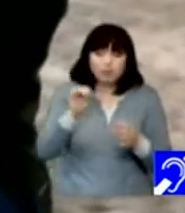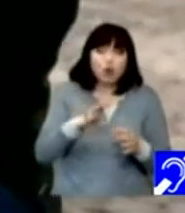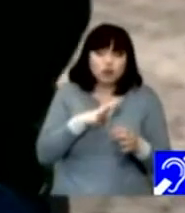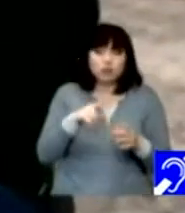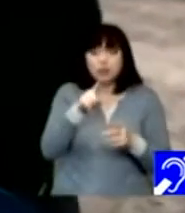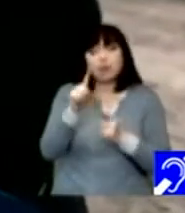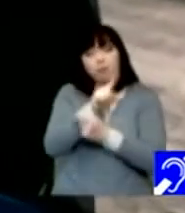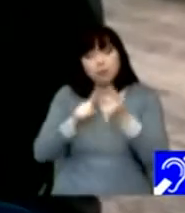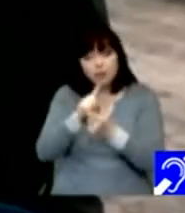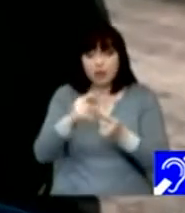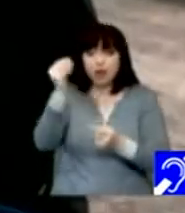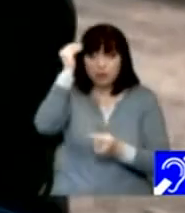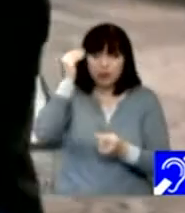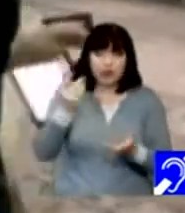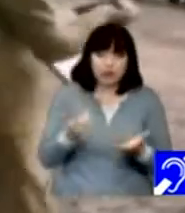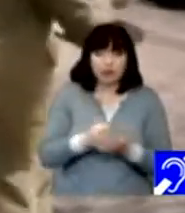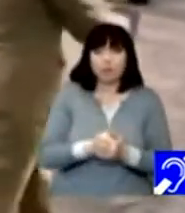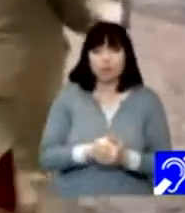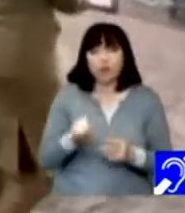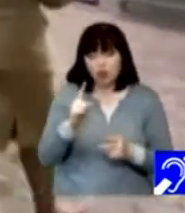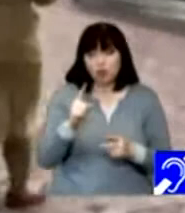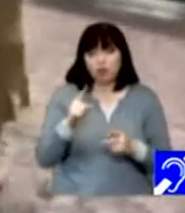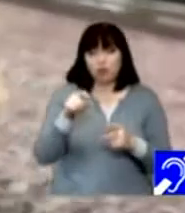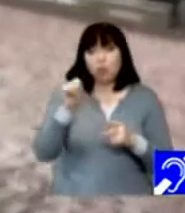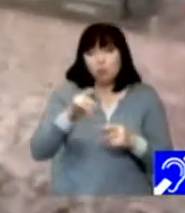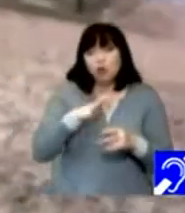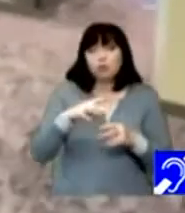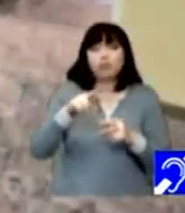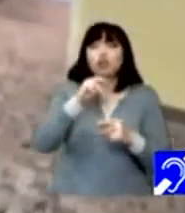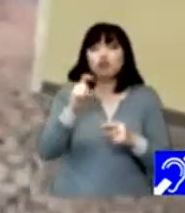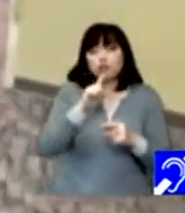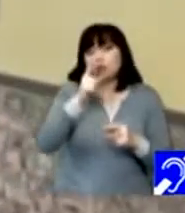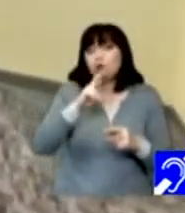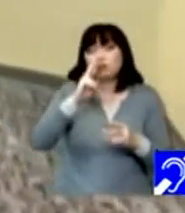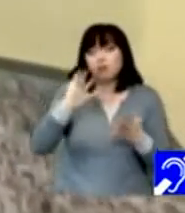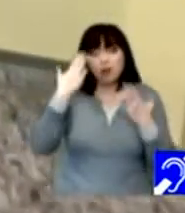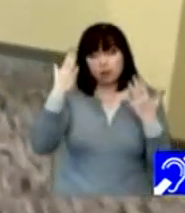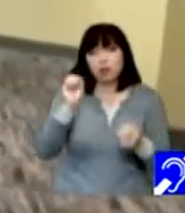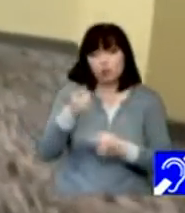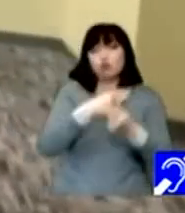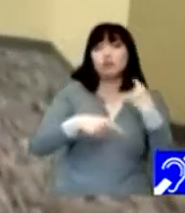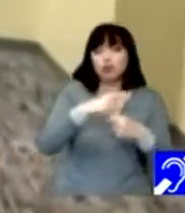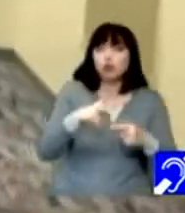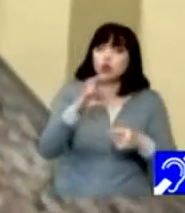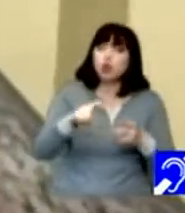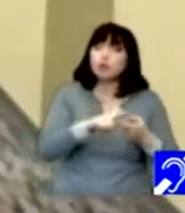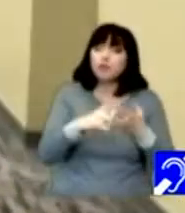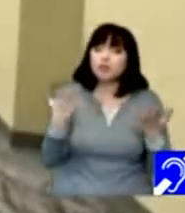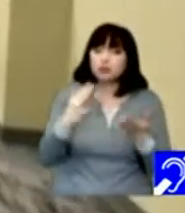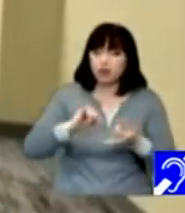deschisă pentru Djokovic, precizând că ar putea primi permis de a reintra în viitor în Australia cu motive